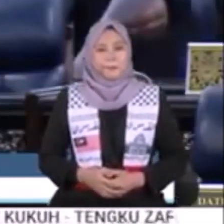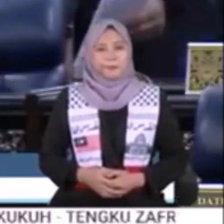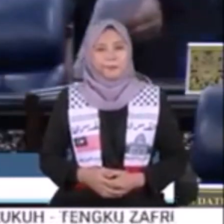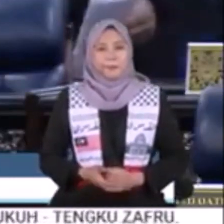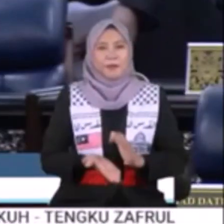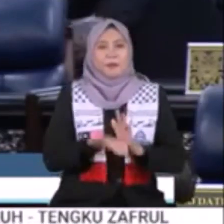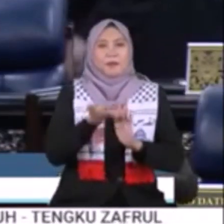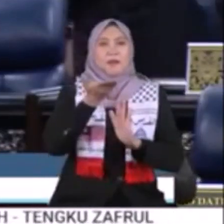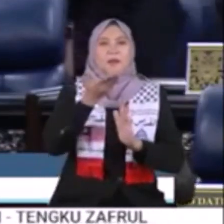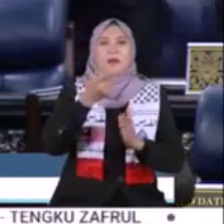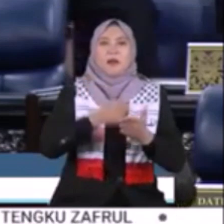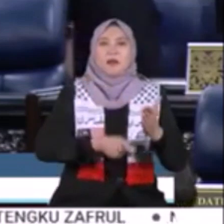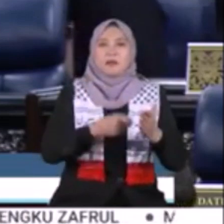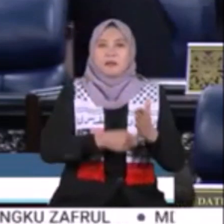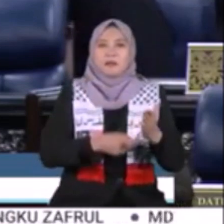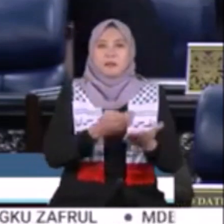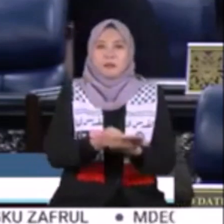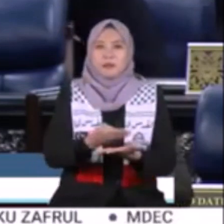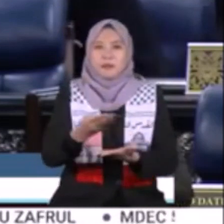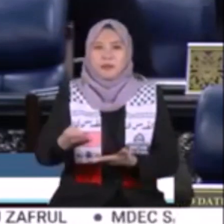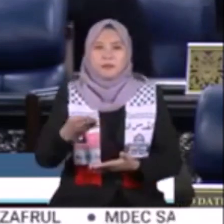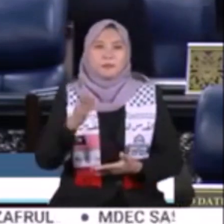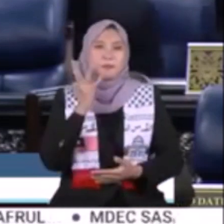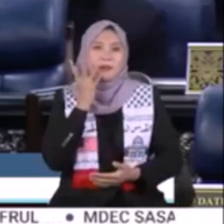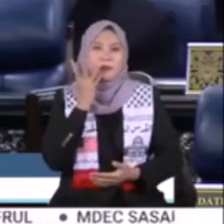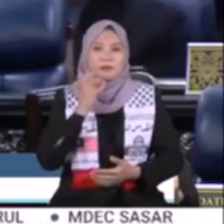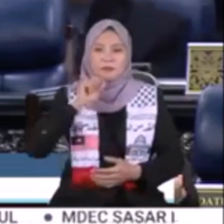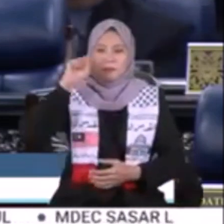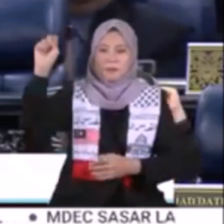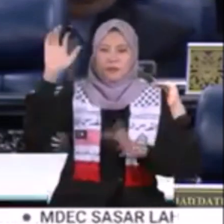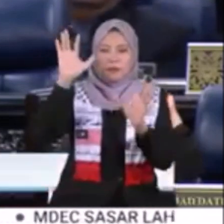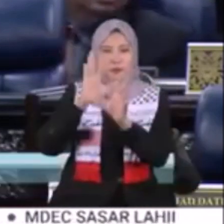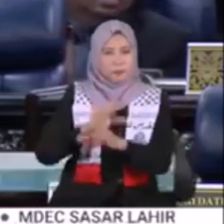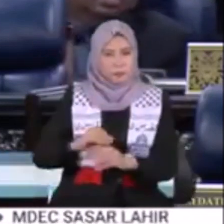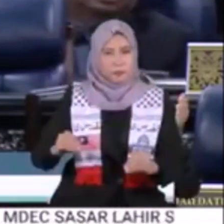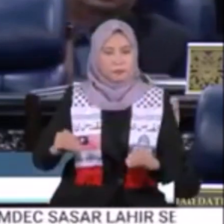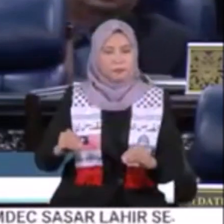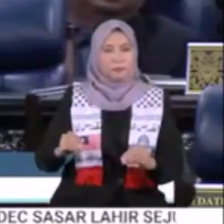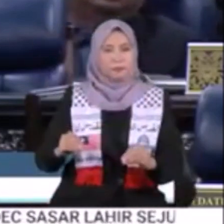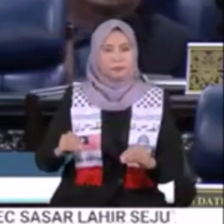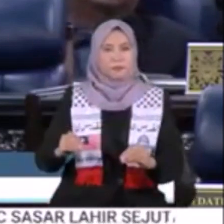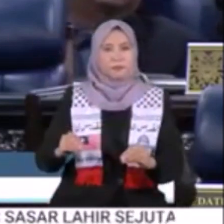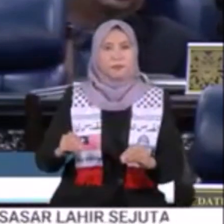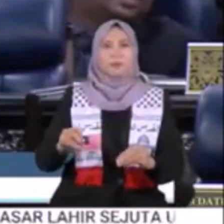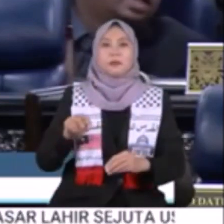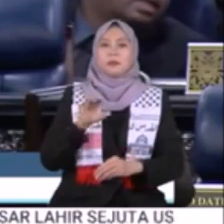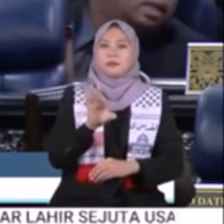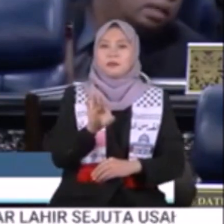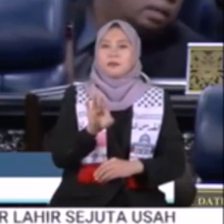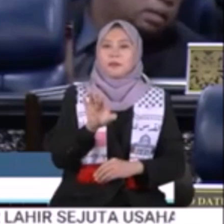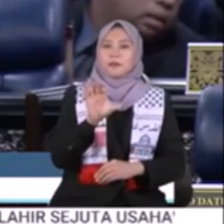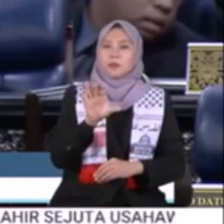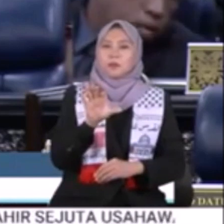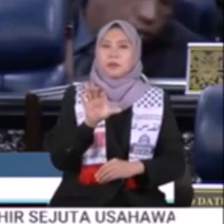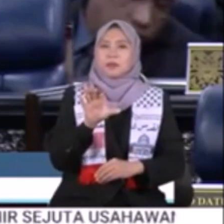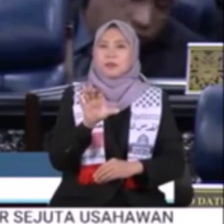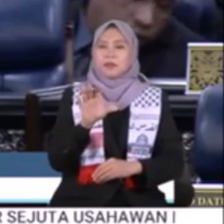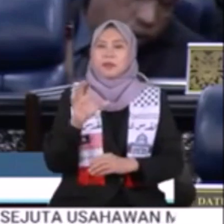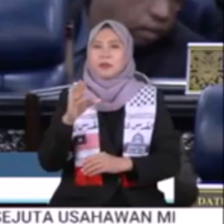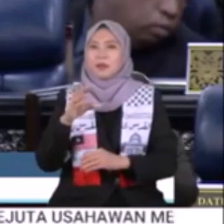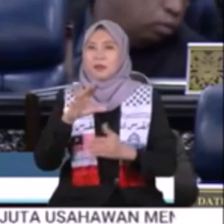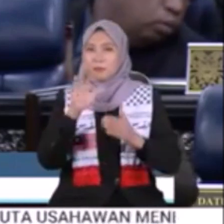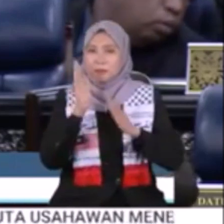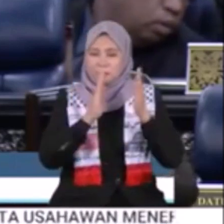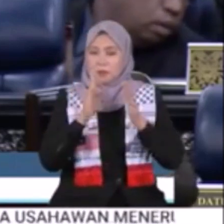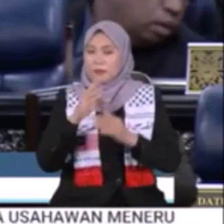Menaikkan harga lantai belian padi di Sabah dan Sarawak daripada ringgit Malaysia 900 kepada ringgit